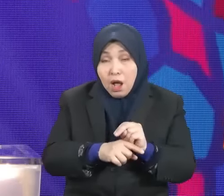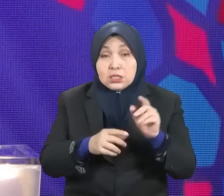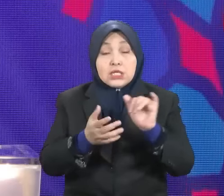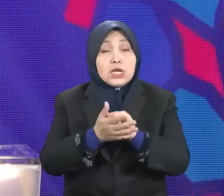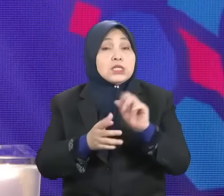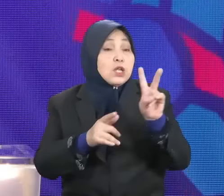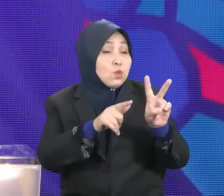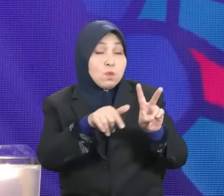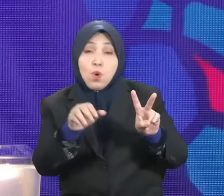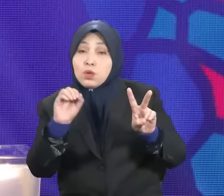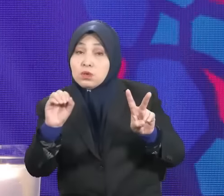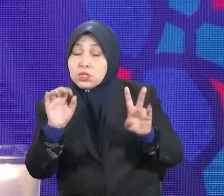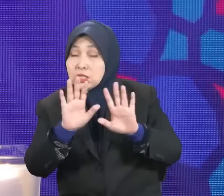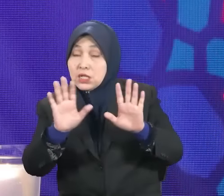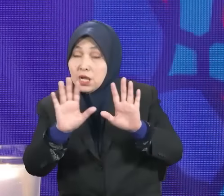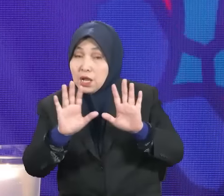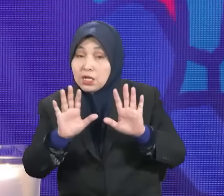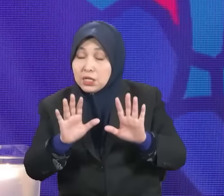dulu